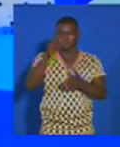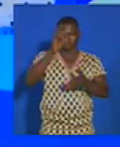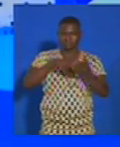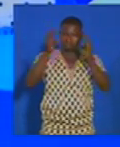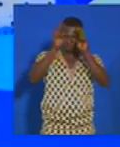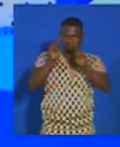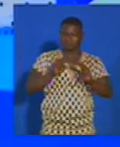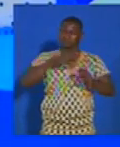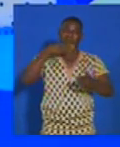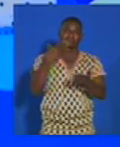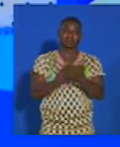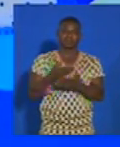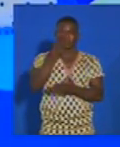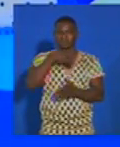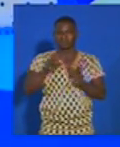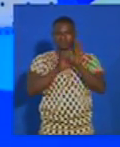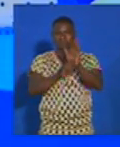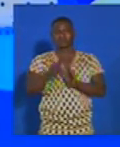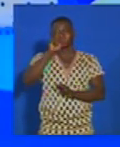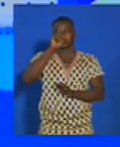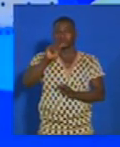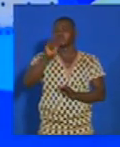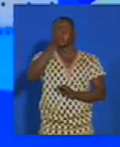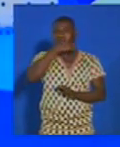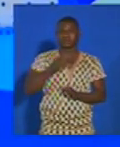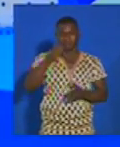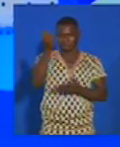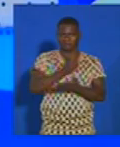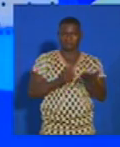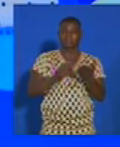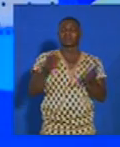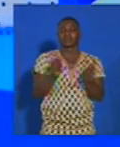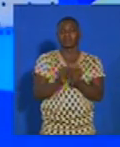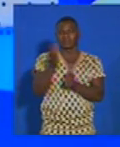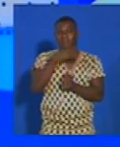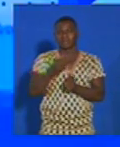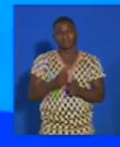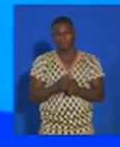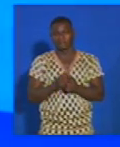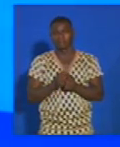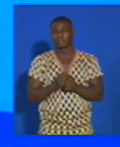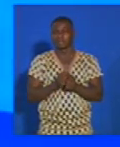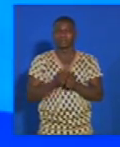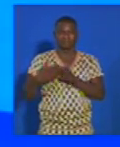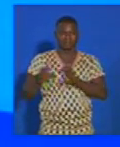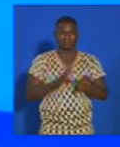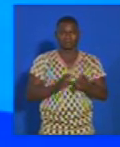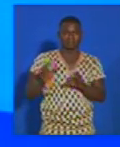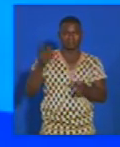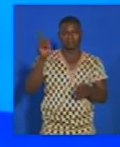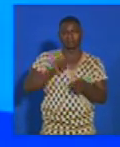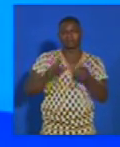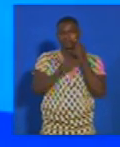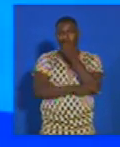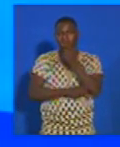C'est une exposition de 20 œuvres monumentales dirigées vers l'art abstrait. L'artiste qui sculpte à Kudugu dans son